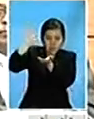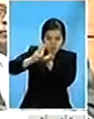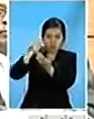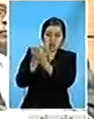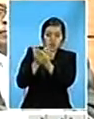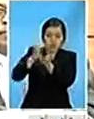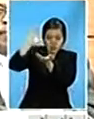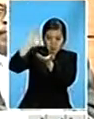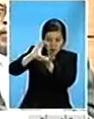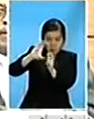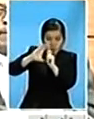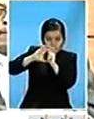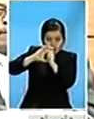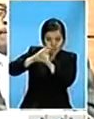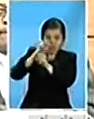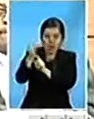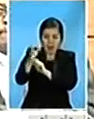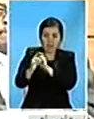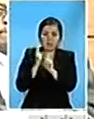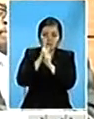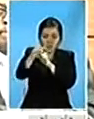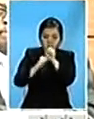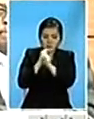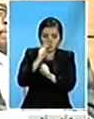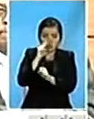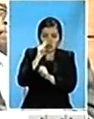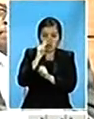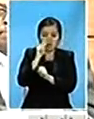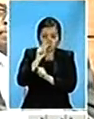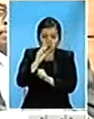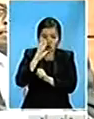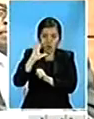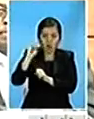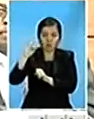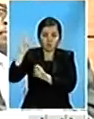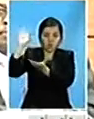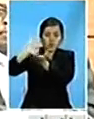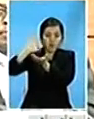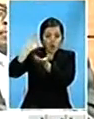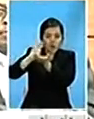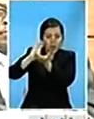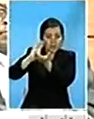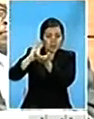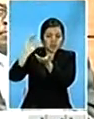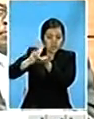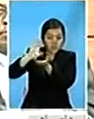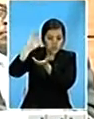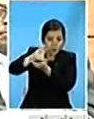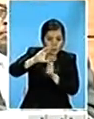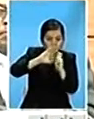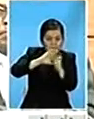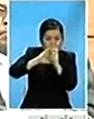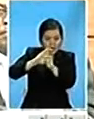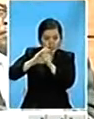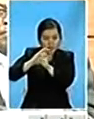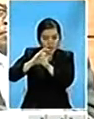ามพรบ.ร่างพรบ.งบประมาณของรัฐบาลฉบับปี2016นี้ไม่ได้ตอบโจทย์ประเด็นเหล่านี้เลยไม่ได้ช่วยลดภา